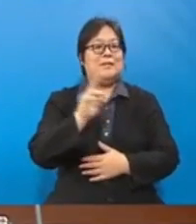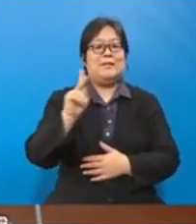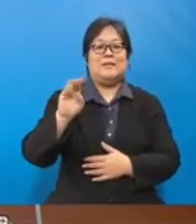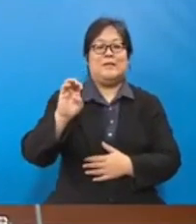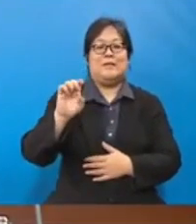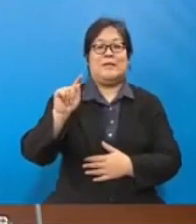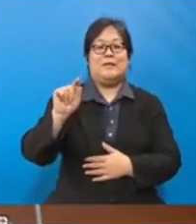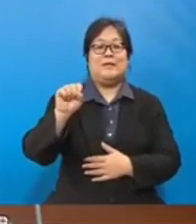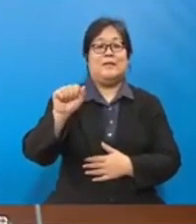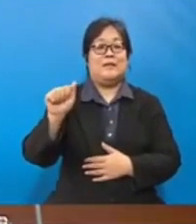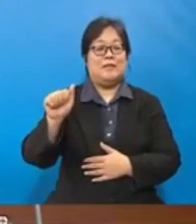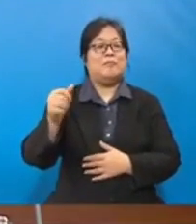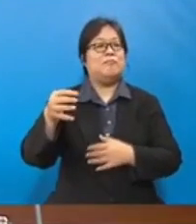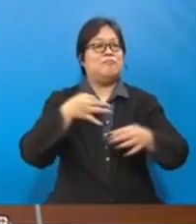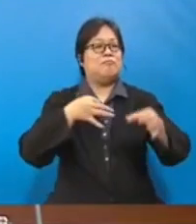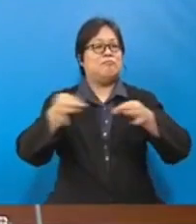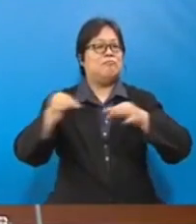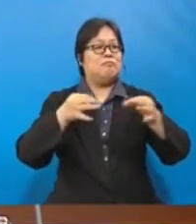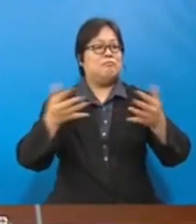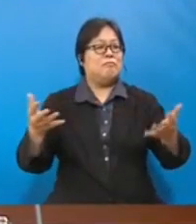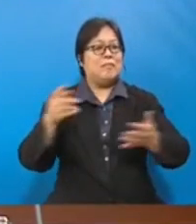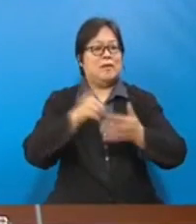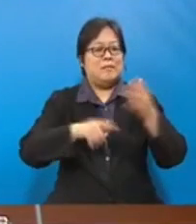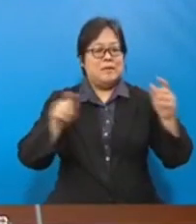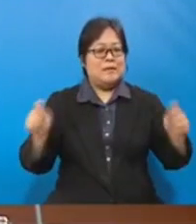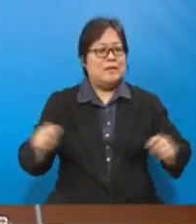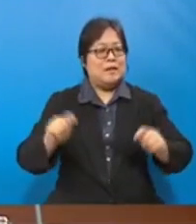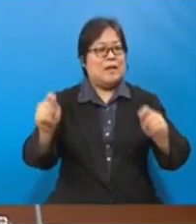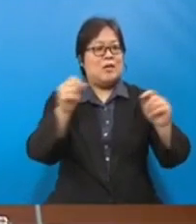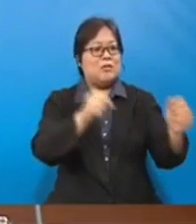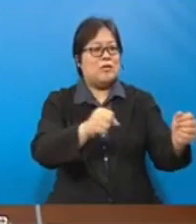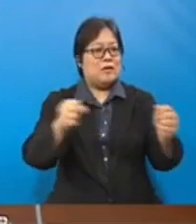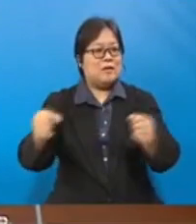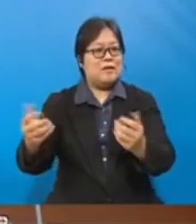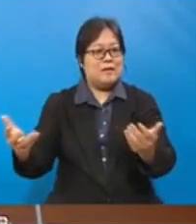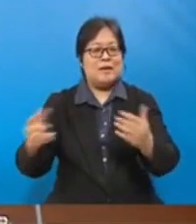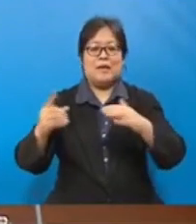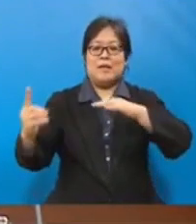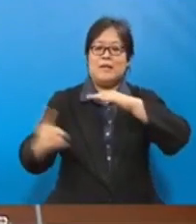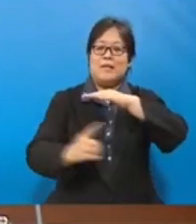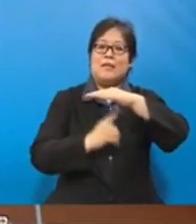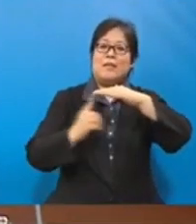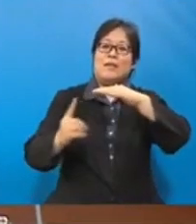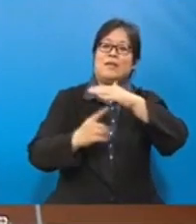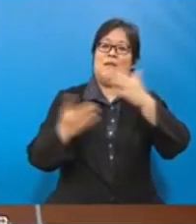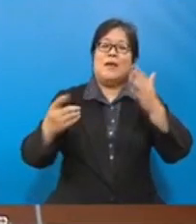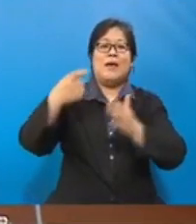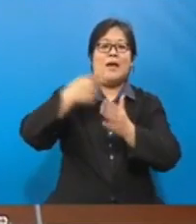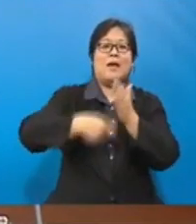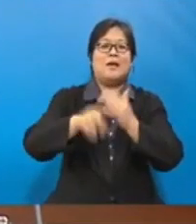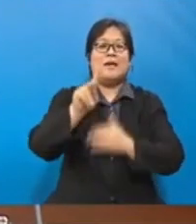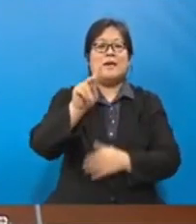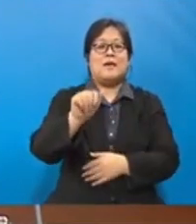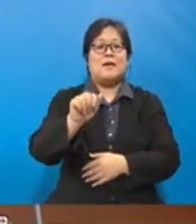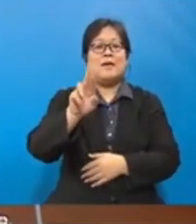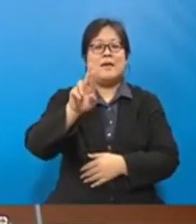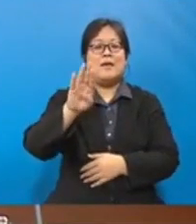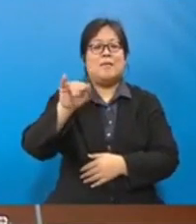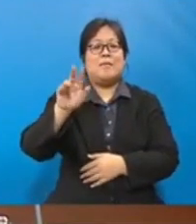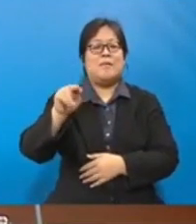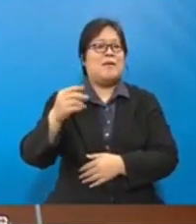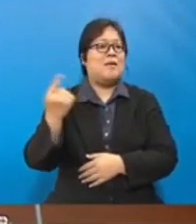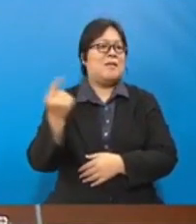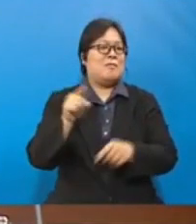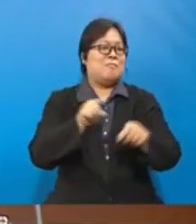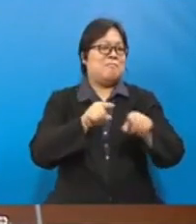sekita dan Ai menyatakan tindakan strategis bagi memastikan Dasa harga kabel Ya